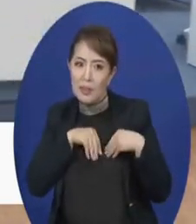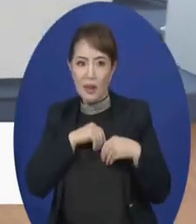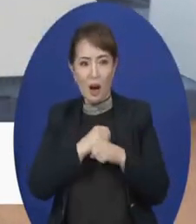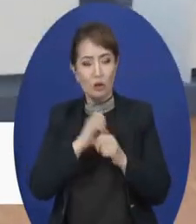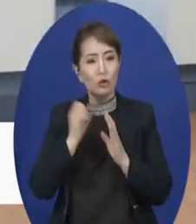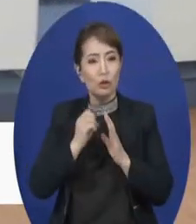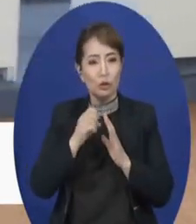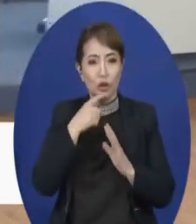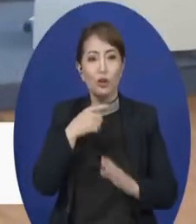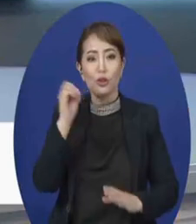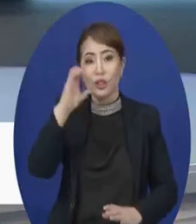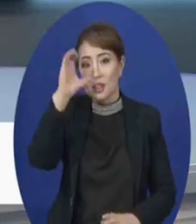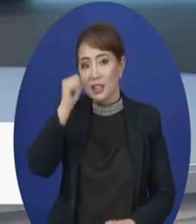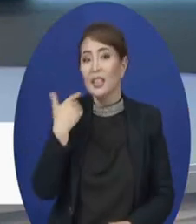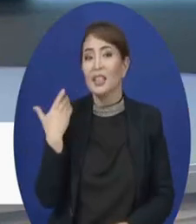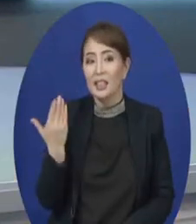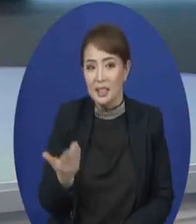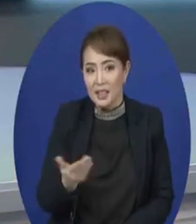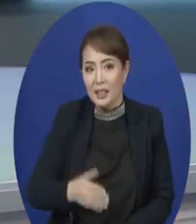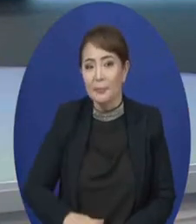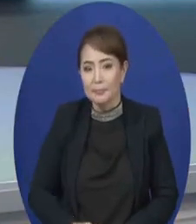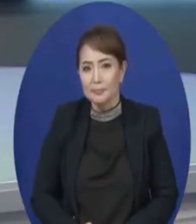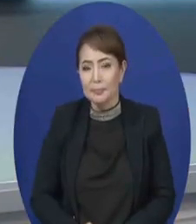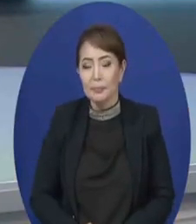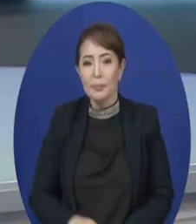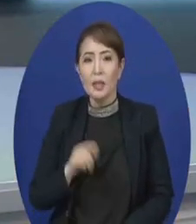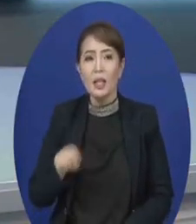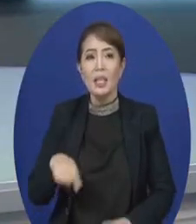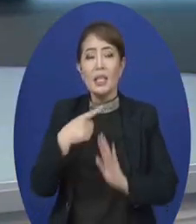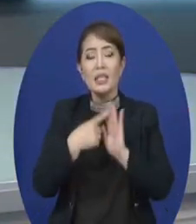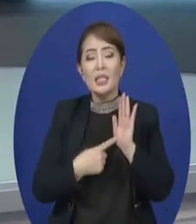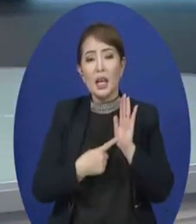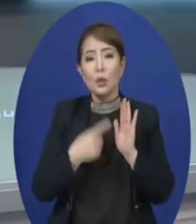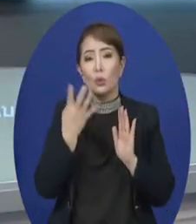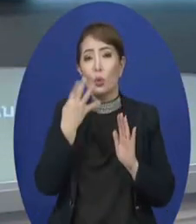Энэ сард 4 удаагийн тусгай үргийн нислэг